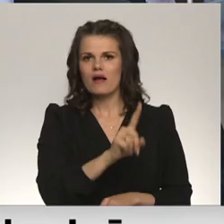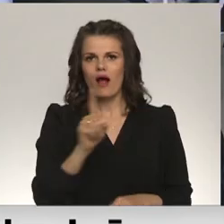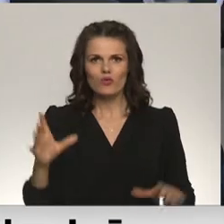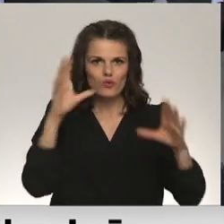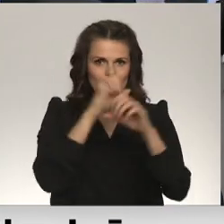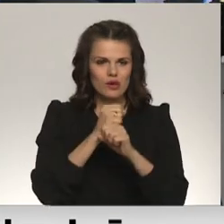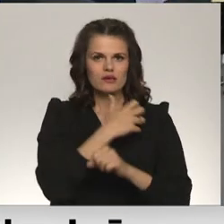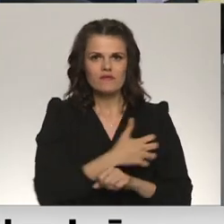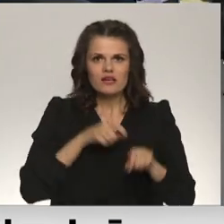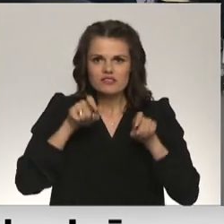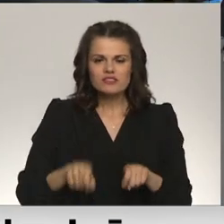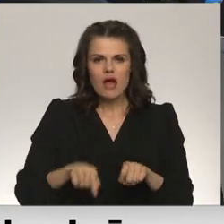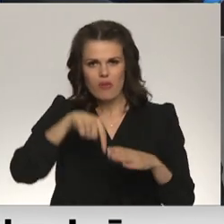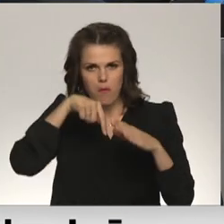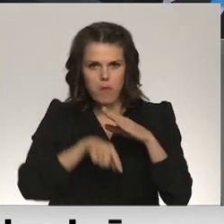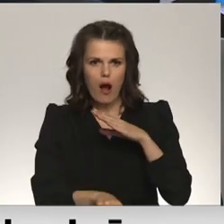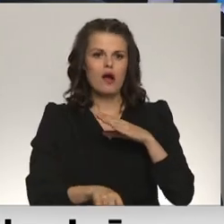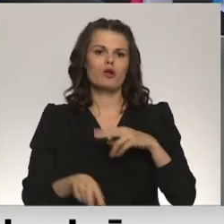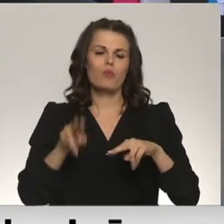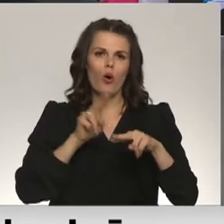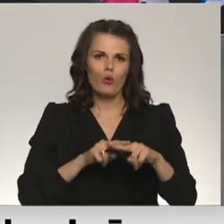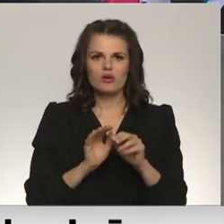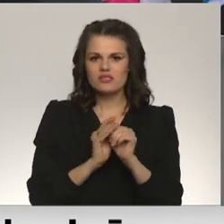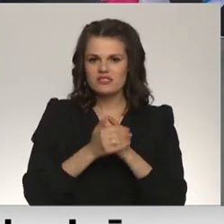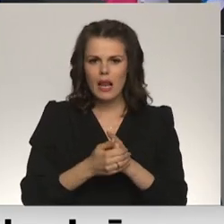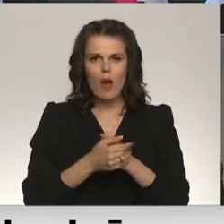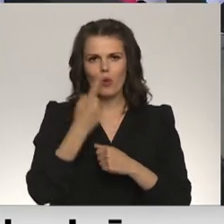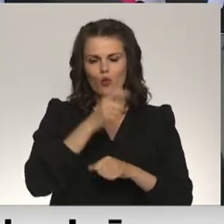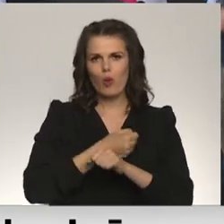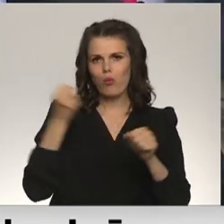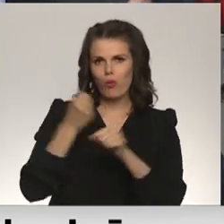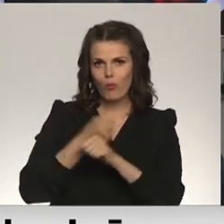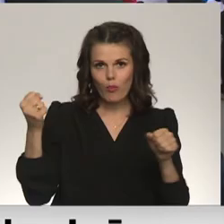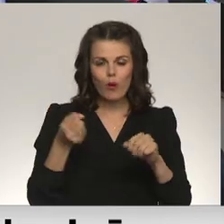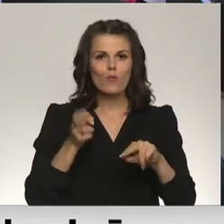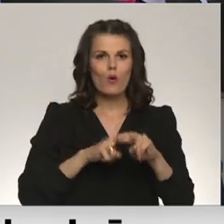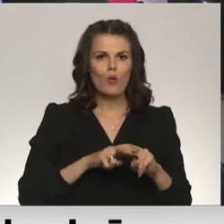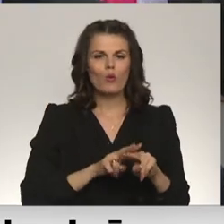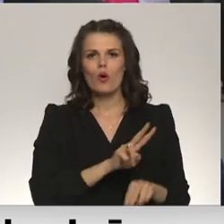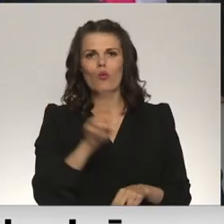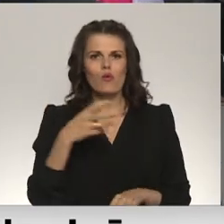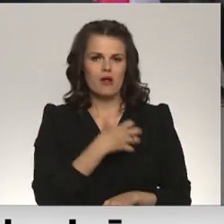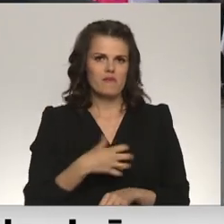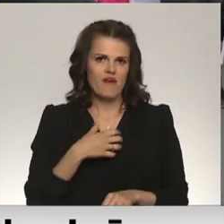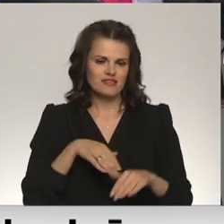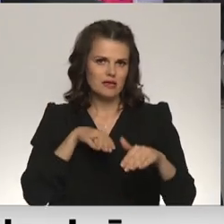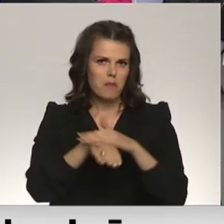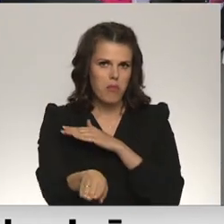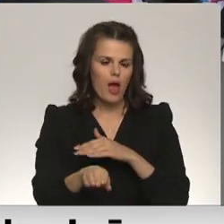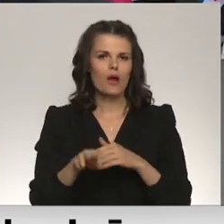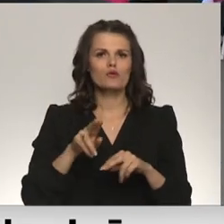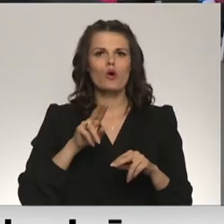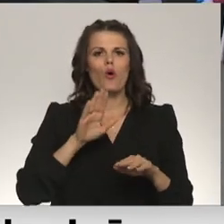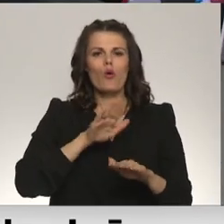būs jāsēž pagrabos un slēpjas no bumbām, un kuriem būs jābēg, un uz